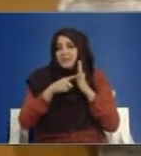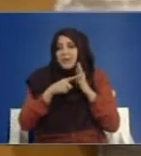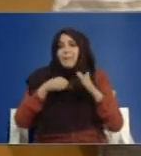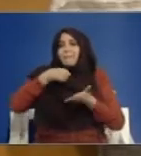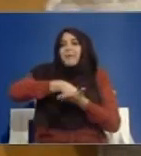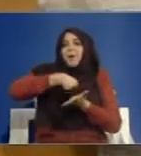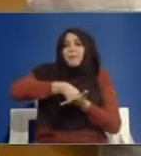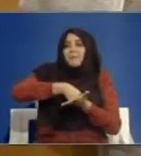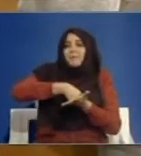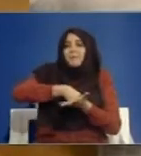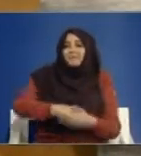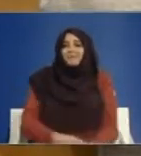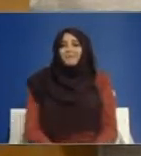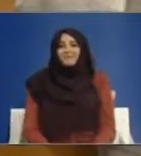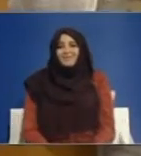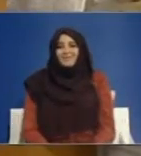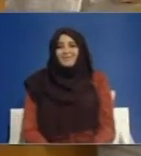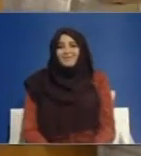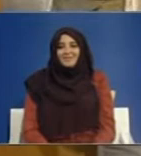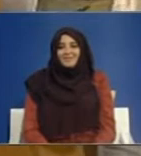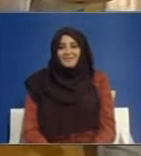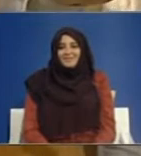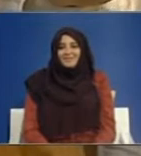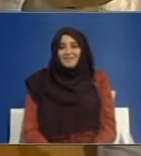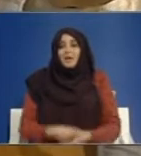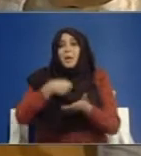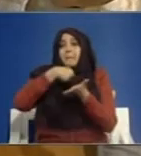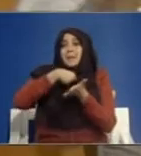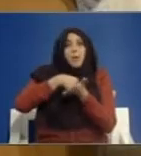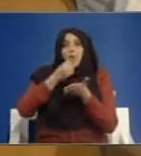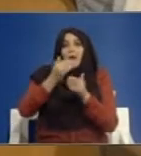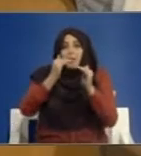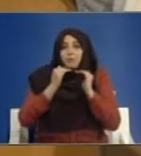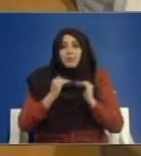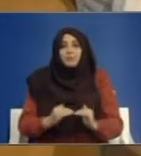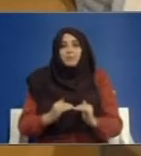الأدنى، المينيموم، الخط الأدنى الذي ما تهبطش تحته.